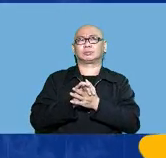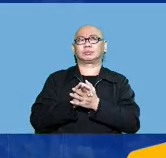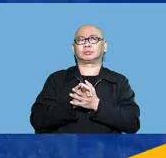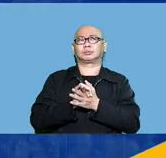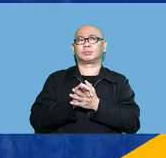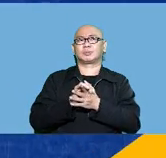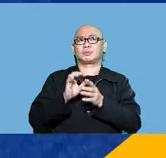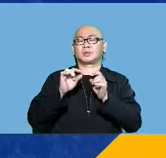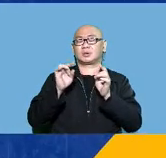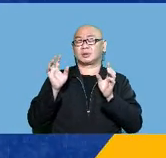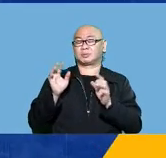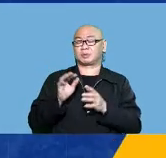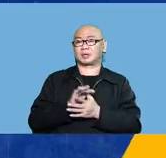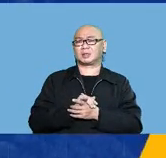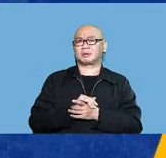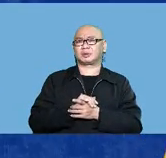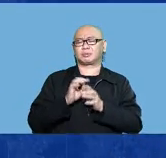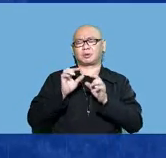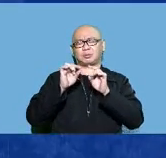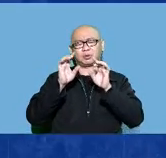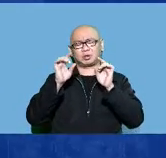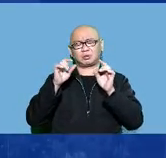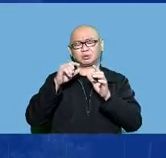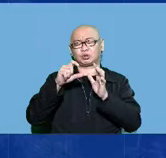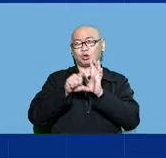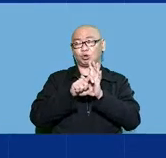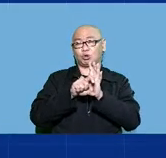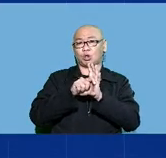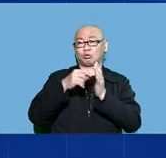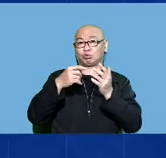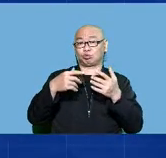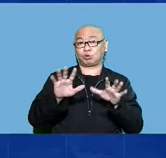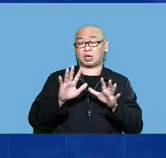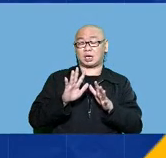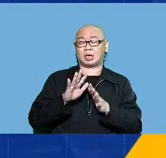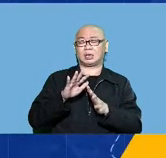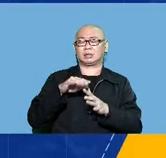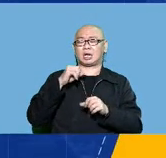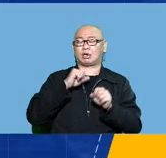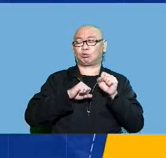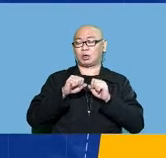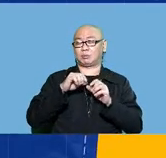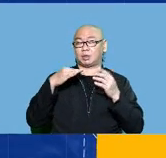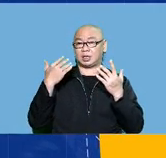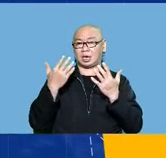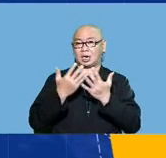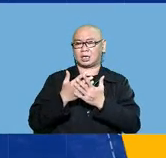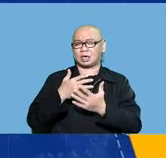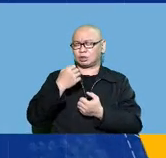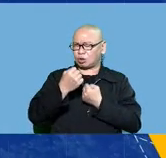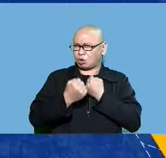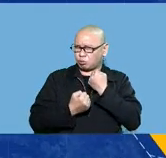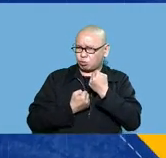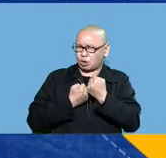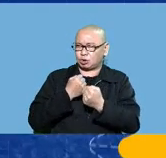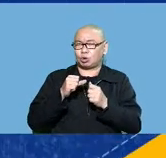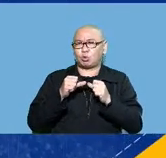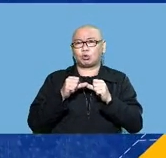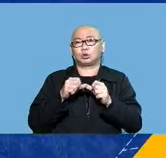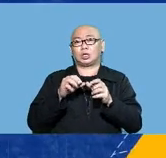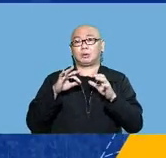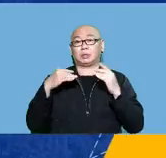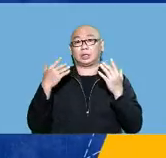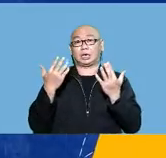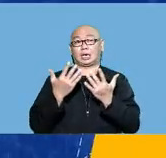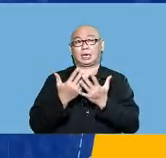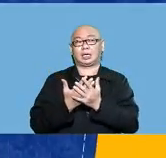dan merti dusun ini sebagai salah satu contoh yang sudah dilakukan masyarakat dan rutin dilakukan oleh